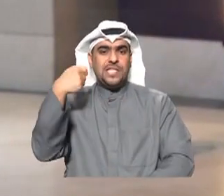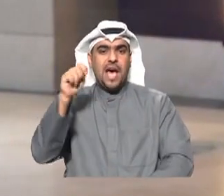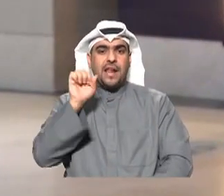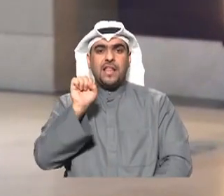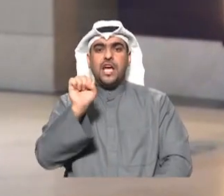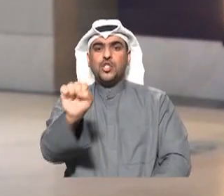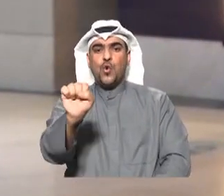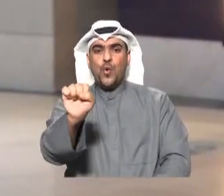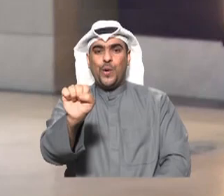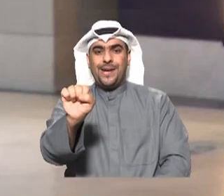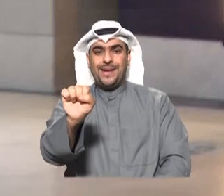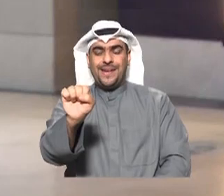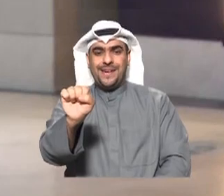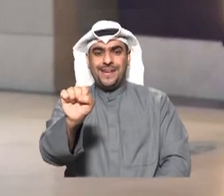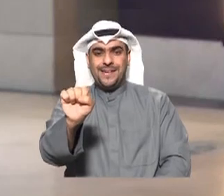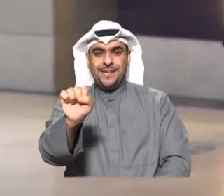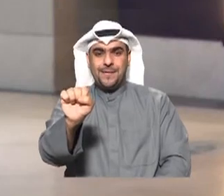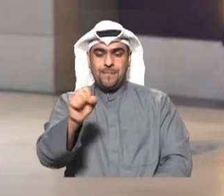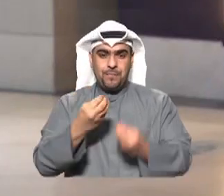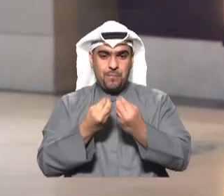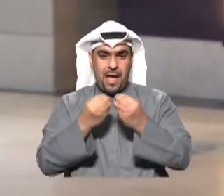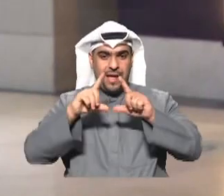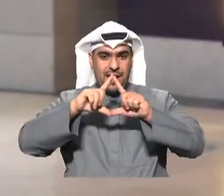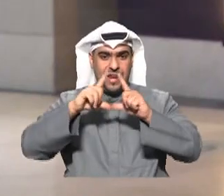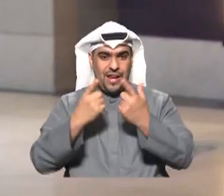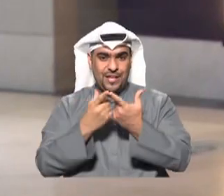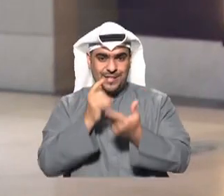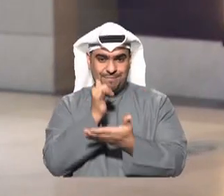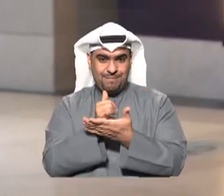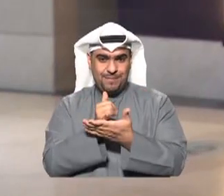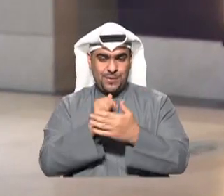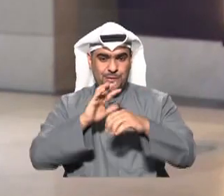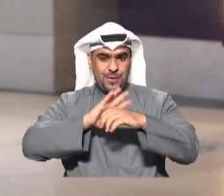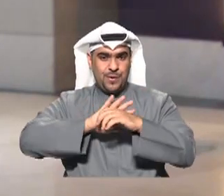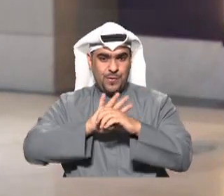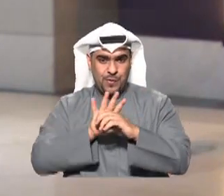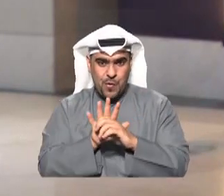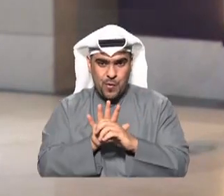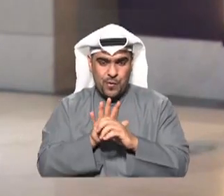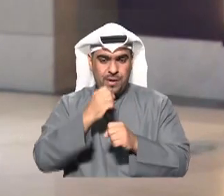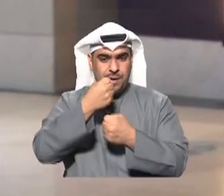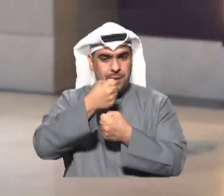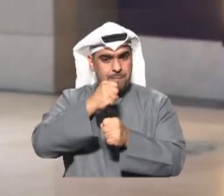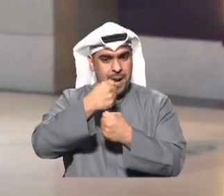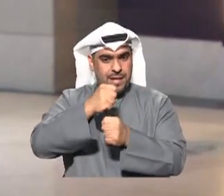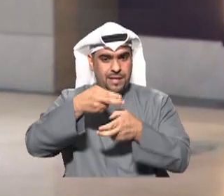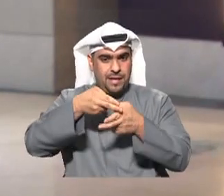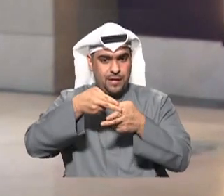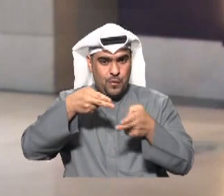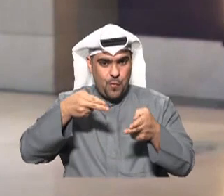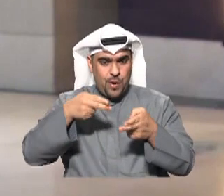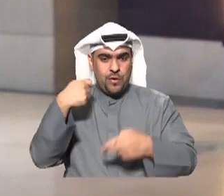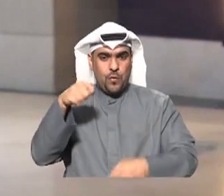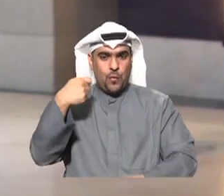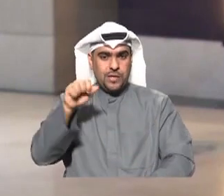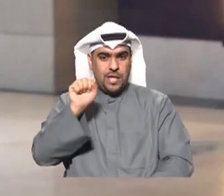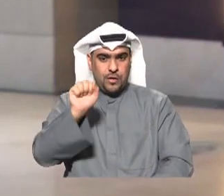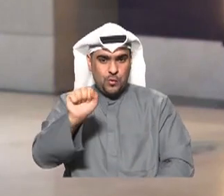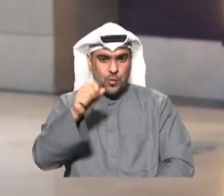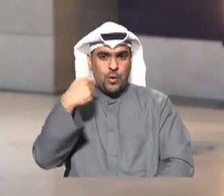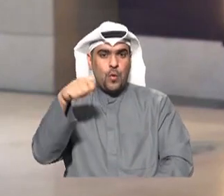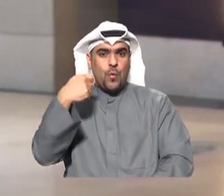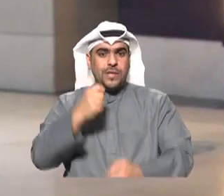طبعا أكيد لجنة متابعة الاشتراطات الصحية بتواجد من بلدية الكويت، الهيئة العامة للقوى العاملة ووزارة التجارة